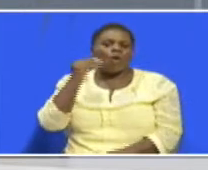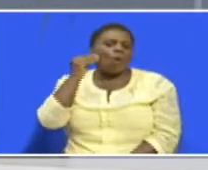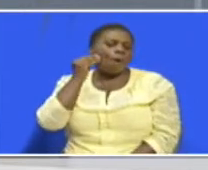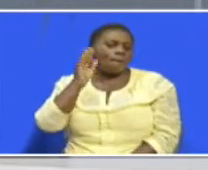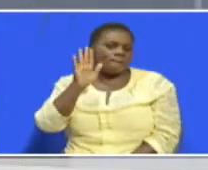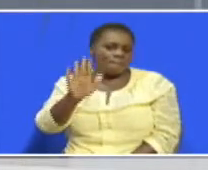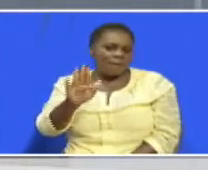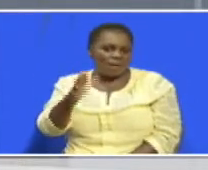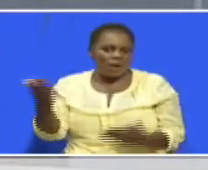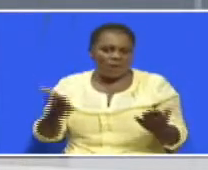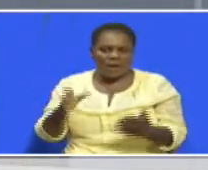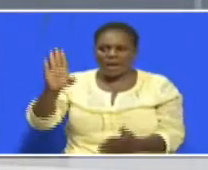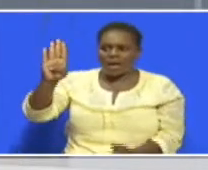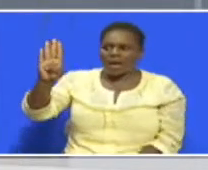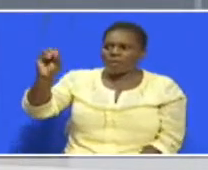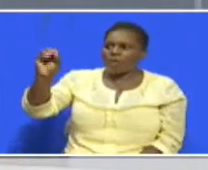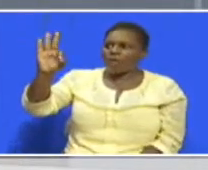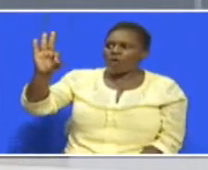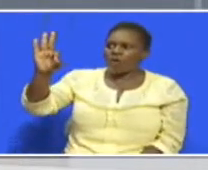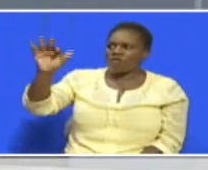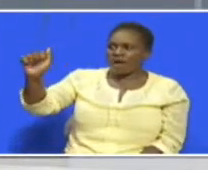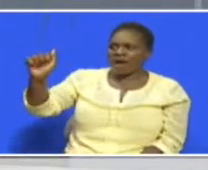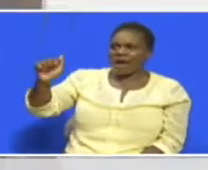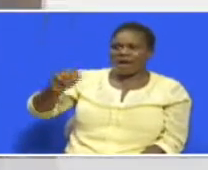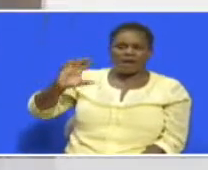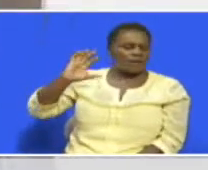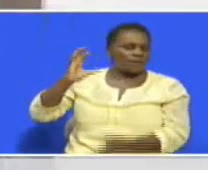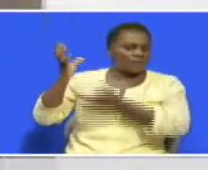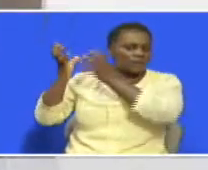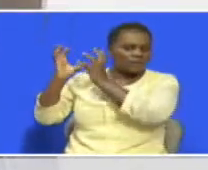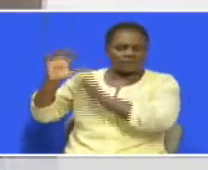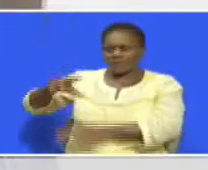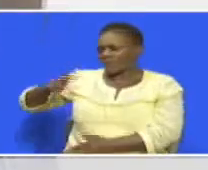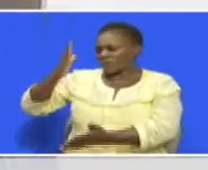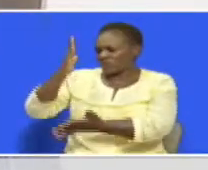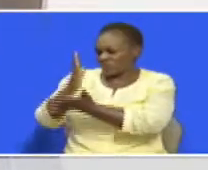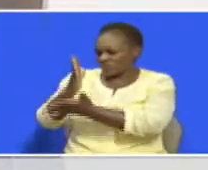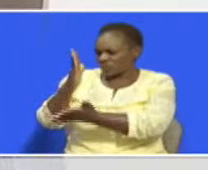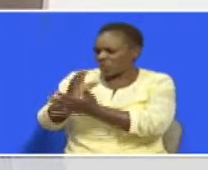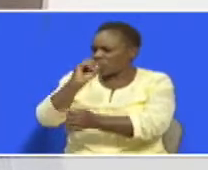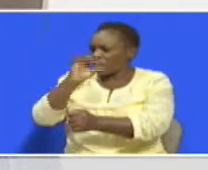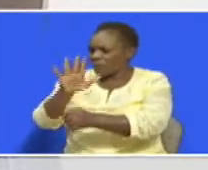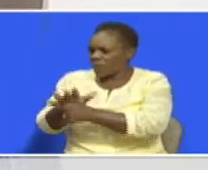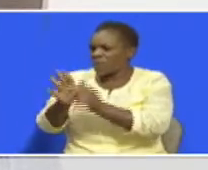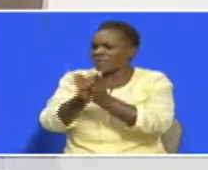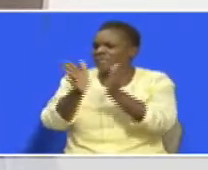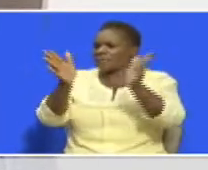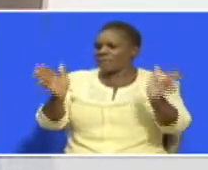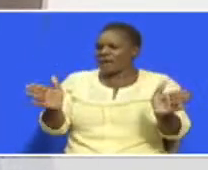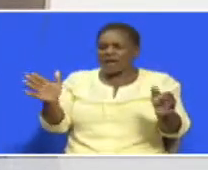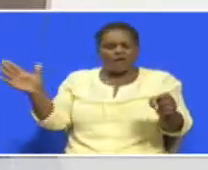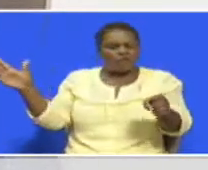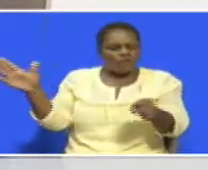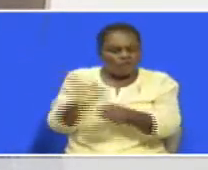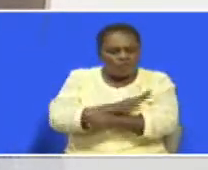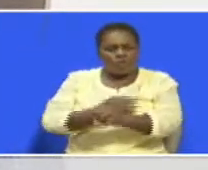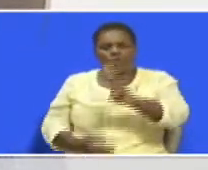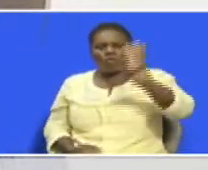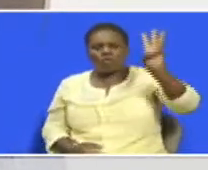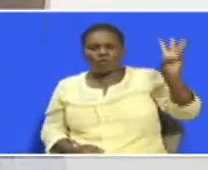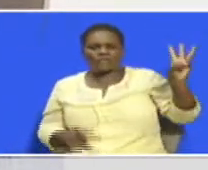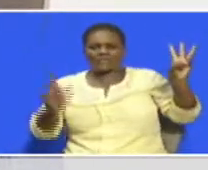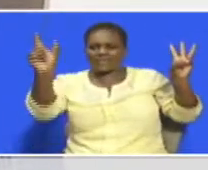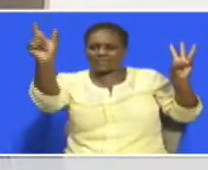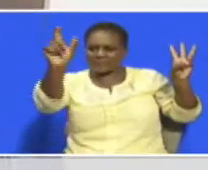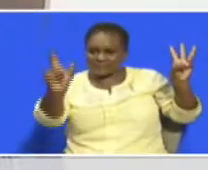kwake katike eneo la bofa kaunte kilifi I assure Kenyans that the entire western Kenya